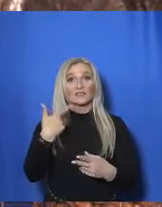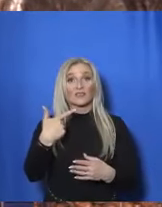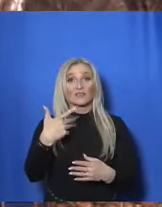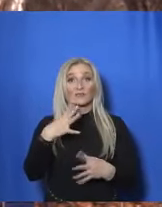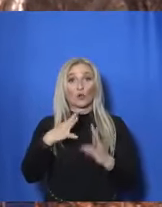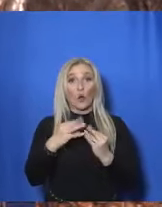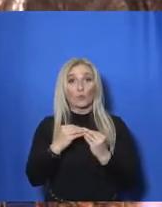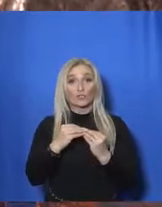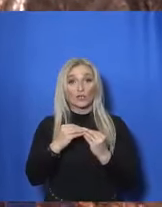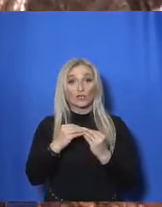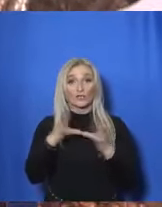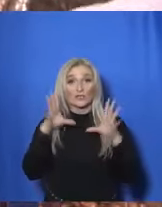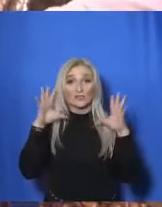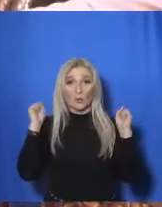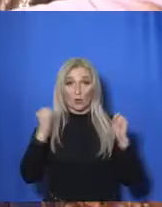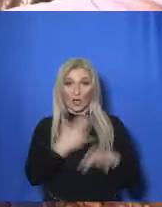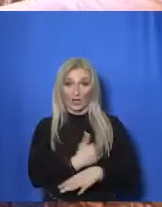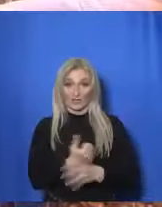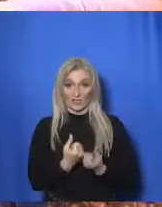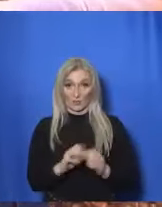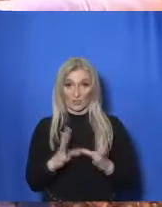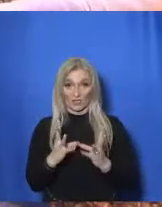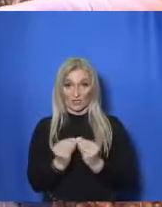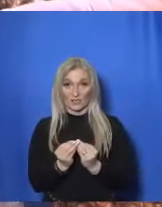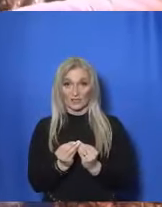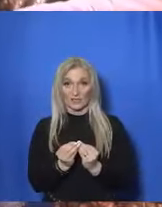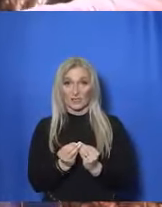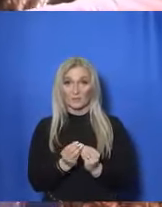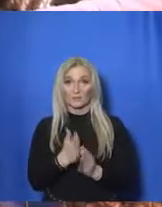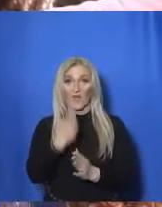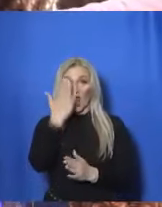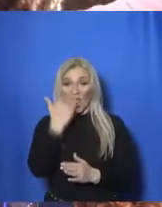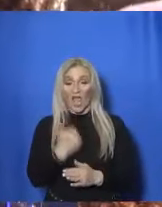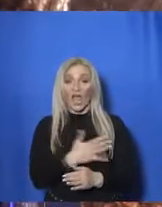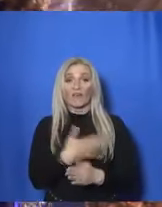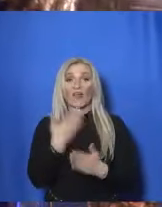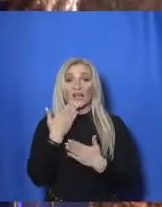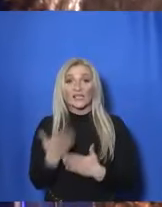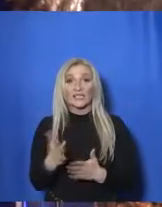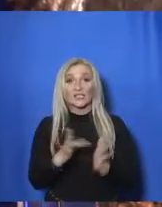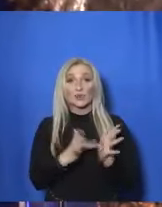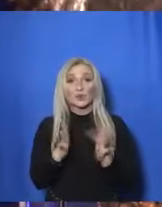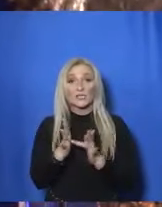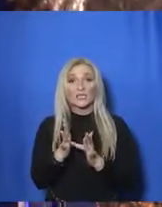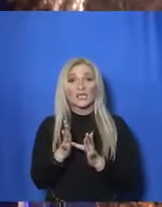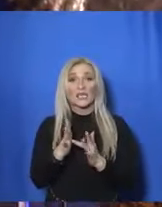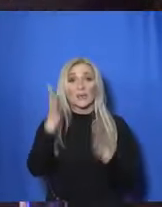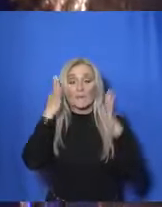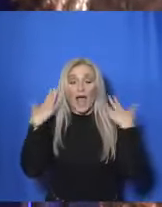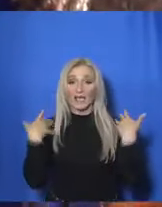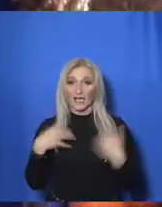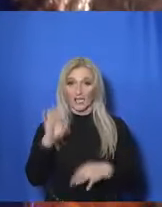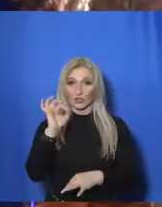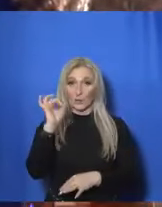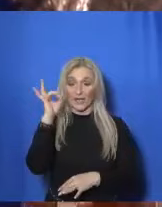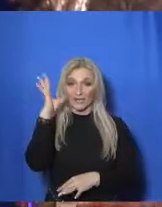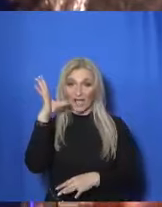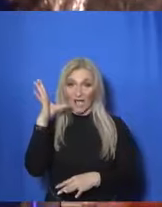sabora Hrvatske demokratske zajednice, hvaljen Isus i Marija i dobar dan.